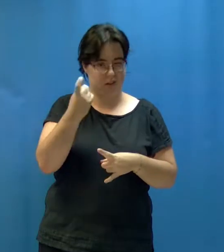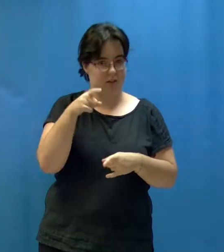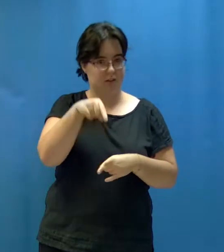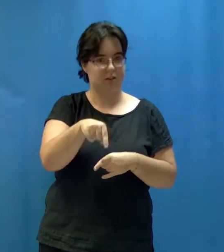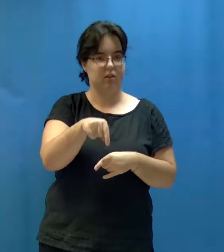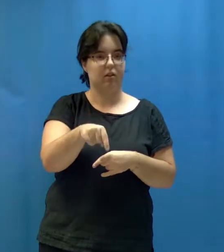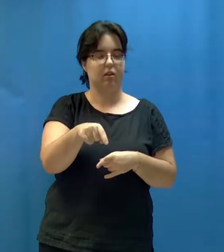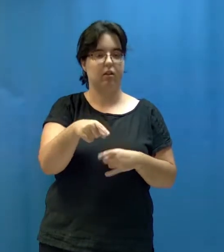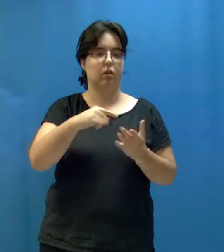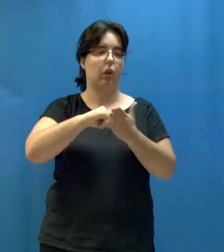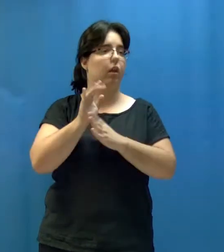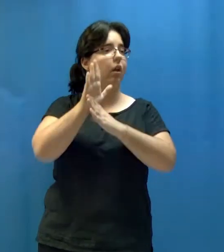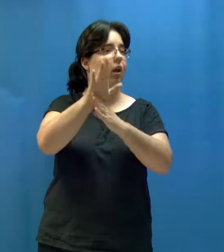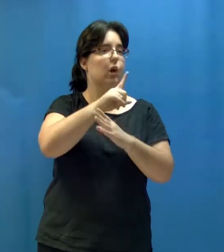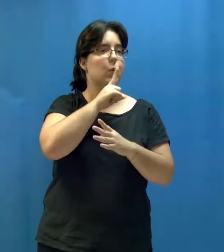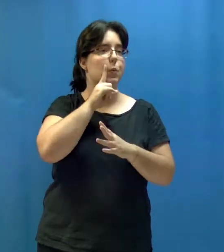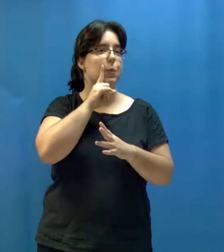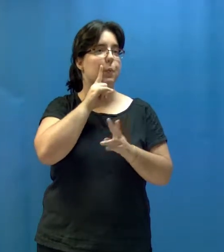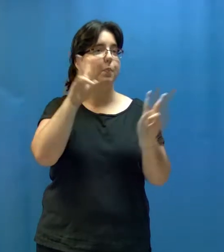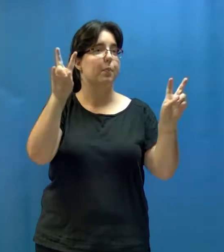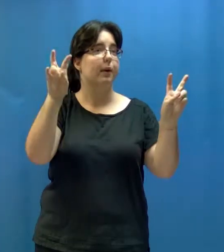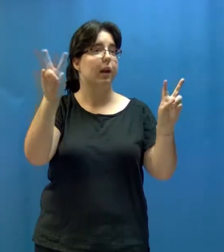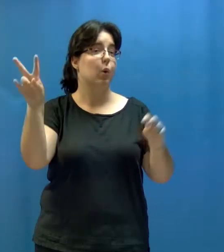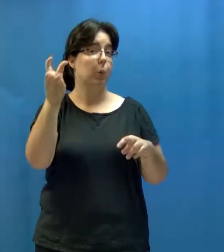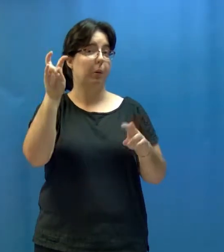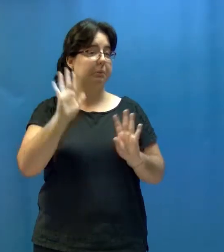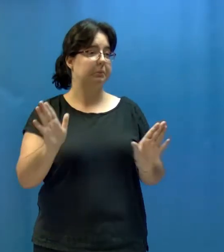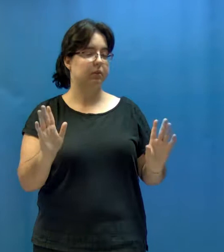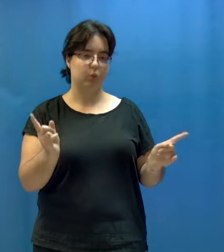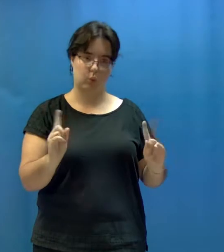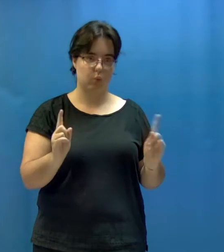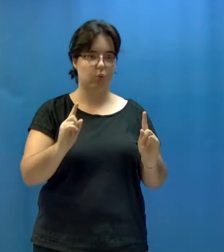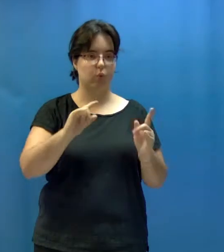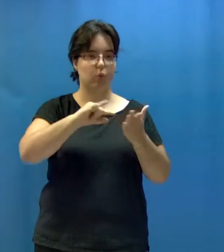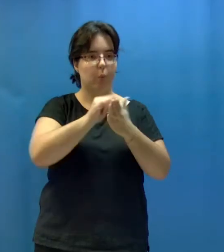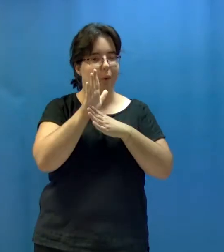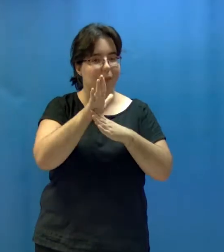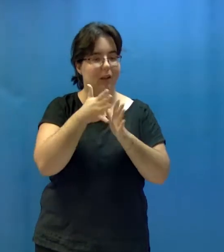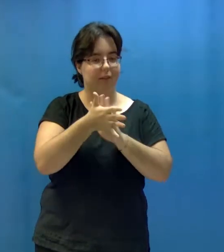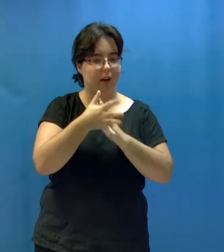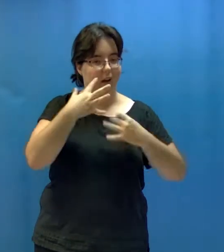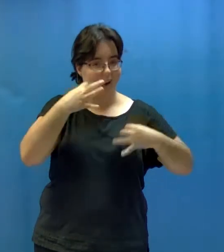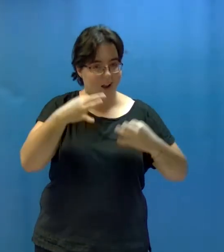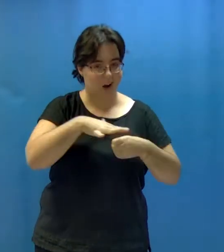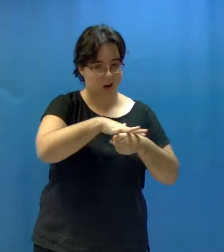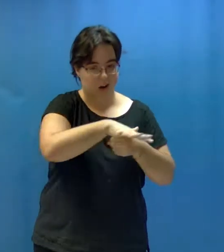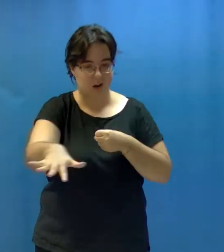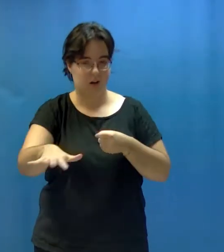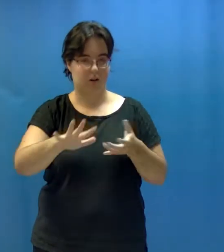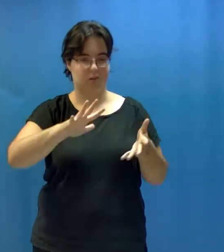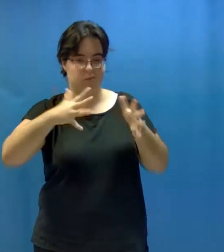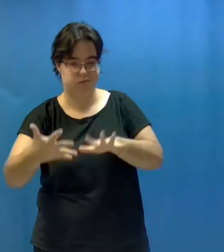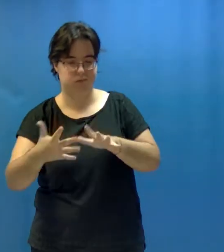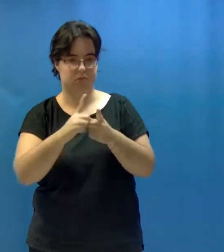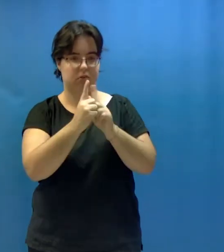una iniciativa amb un nom suggeridor. Ha de ser una proposta que canvie les coses. I aquesta moció és interessant, però